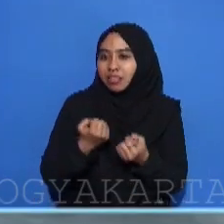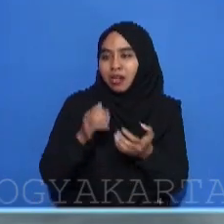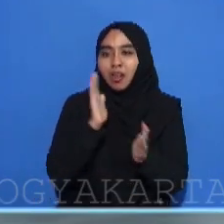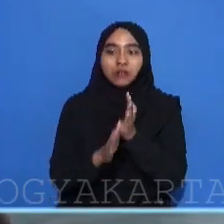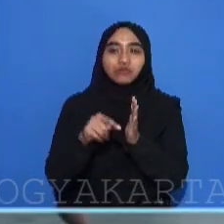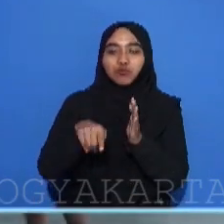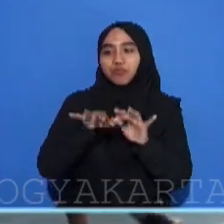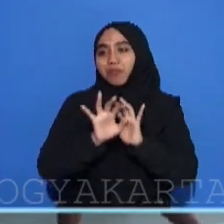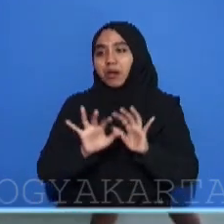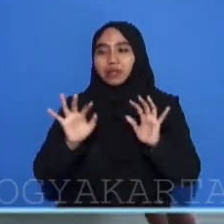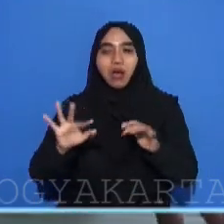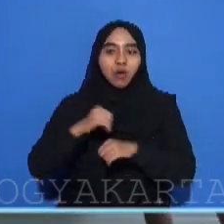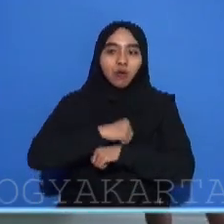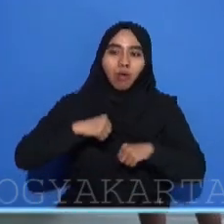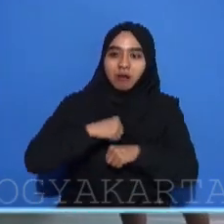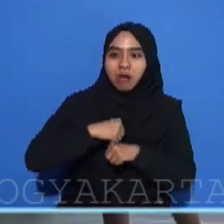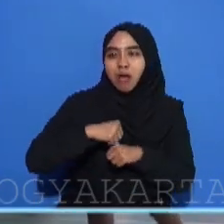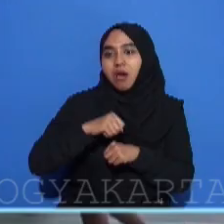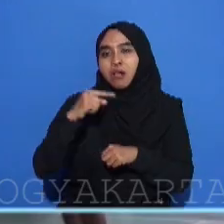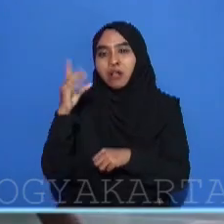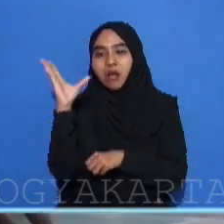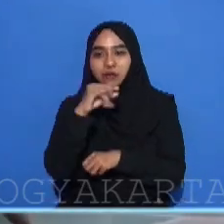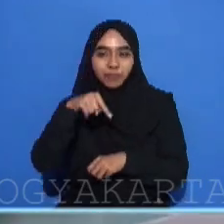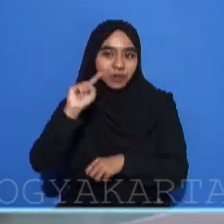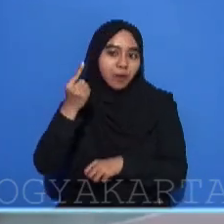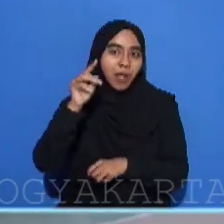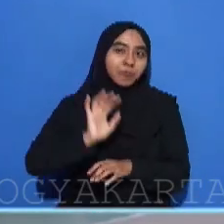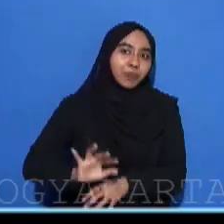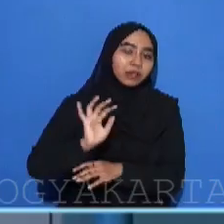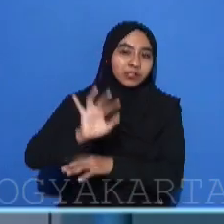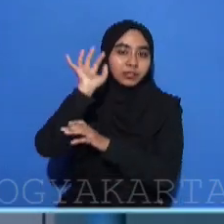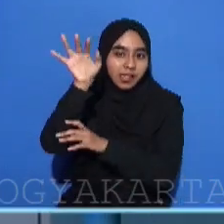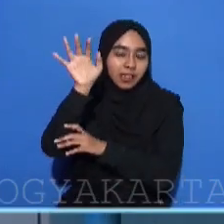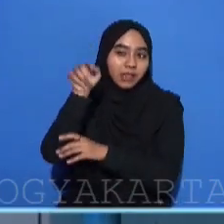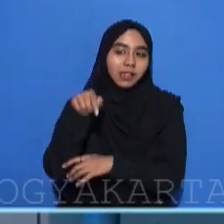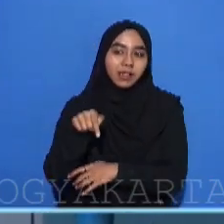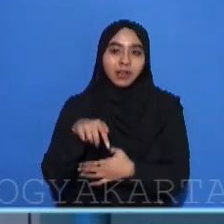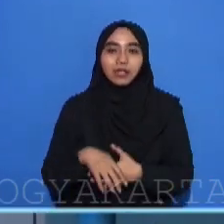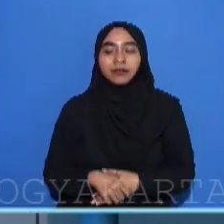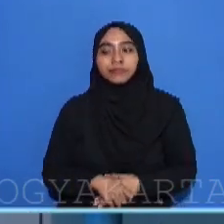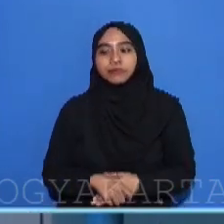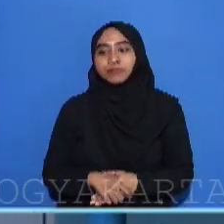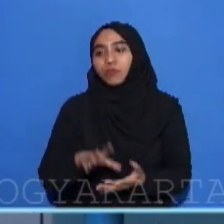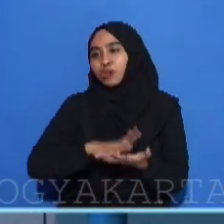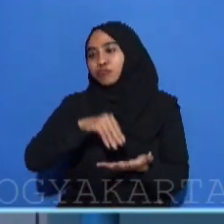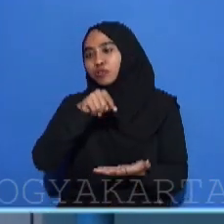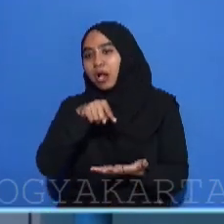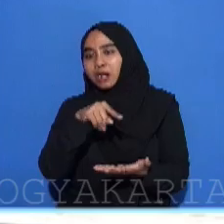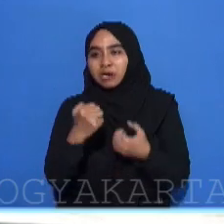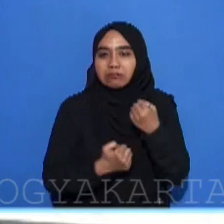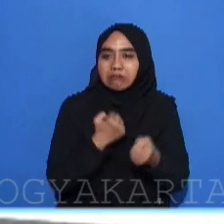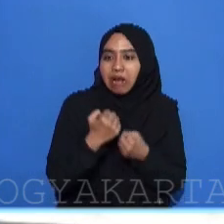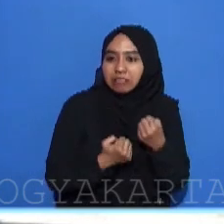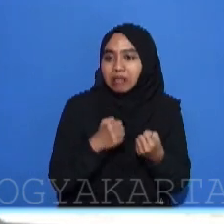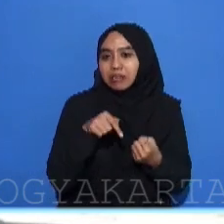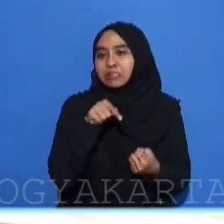kegiatan olahraga di hari pertama berlangsung pertandingan basket antar kelas. Puncak kegiatan Pepenkris yang rutin digelar setiap tahun